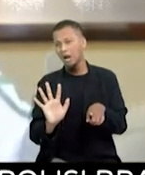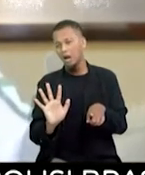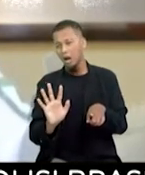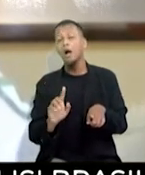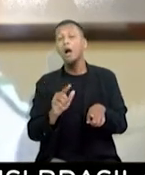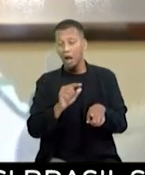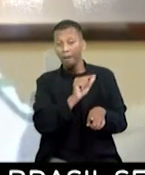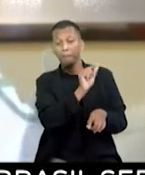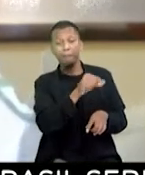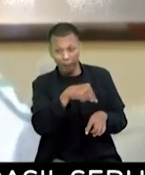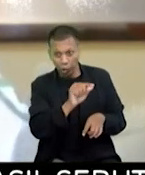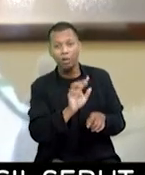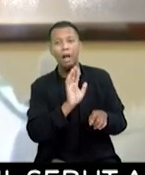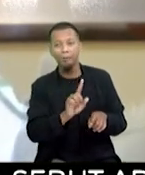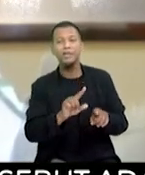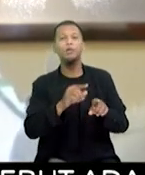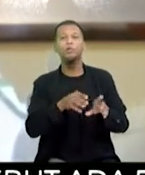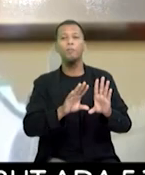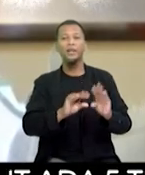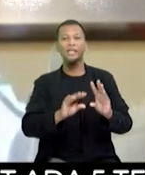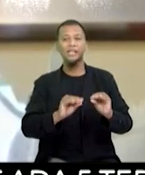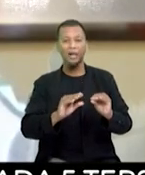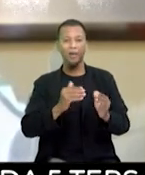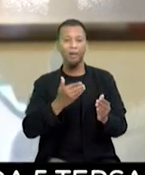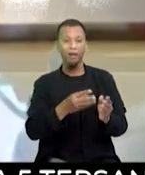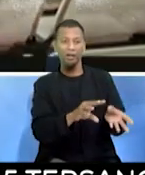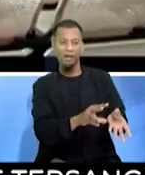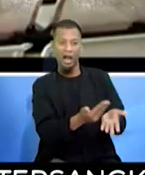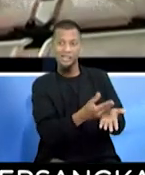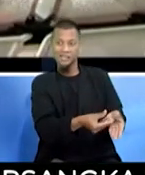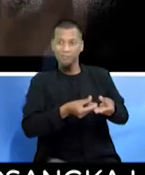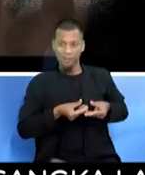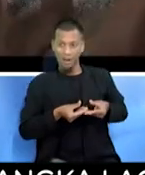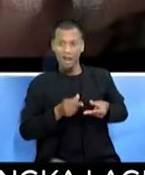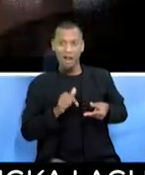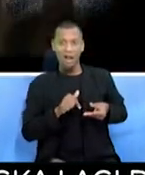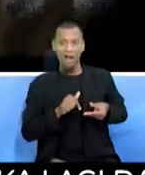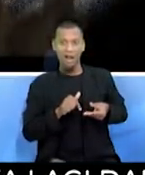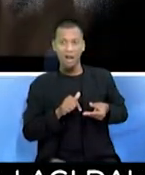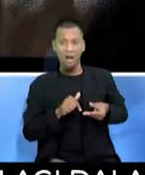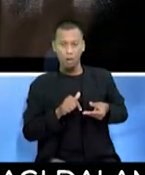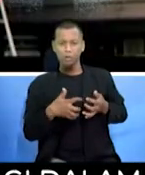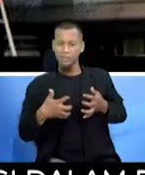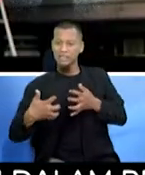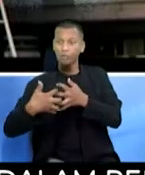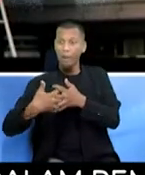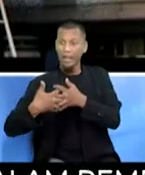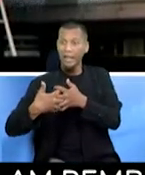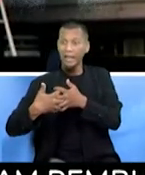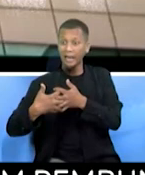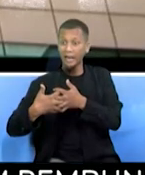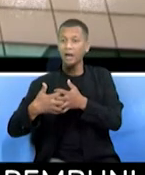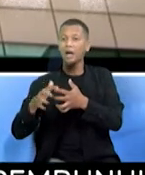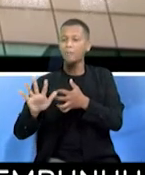pekerja formal atau pekerja penerima upah selama ini kan memang sudah berjalan dengan iuran adalah sebesar 5%